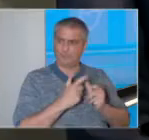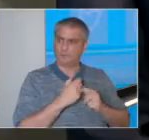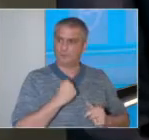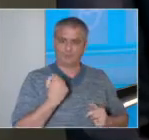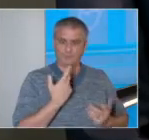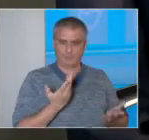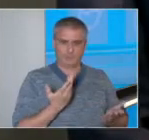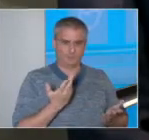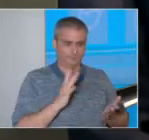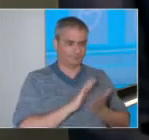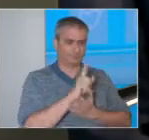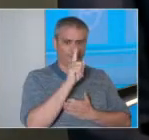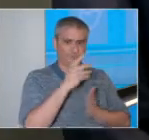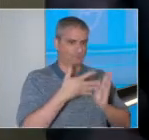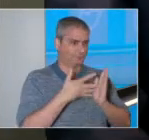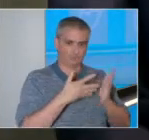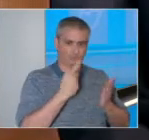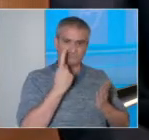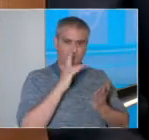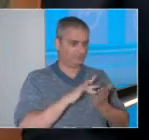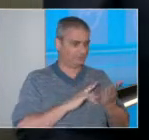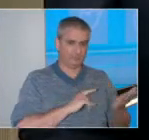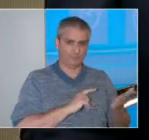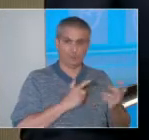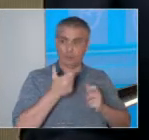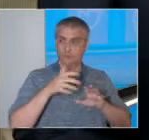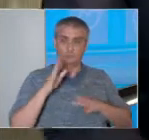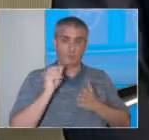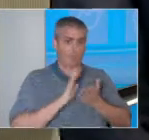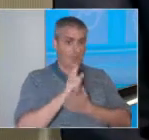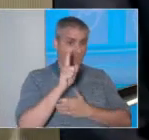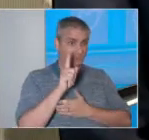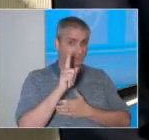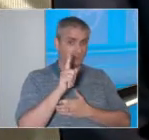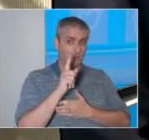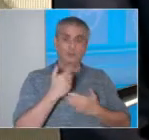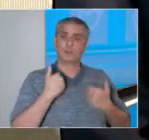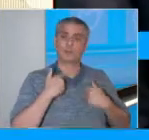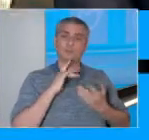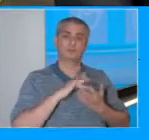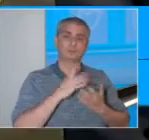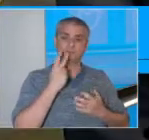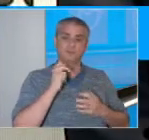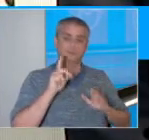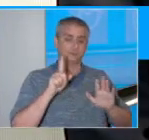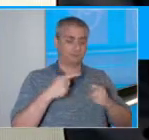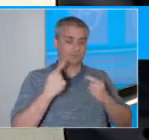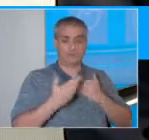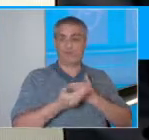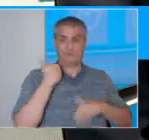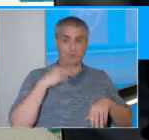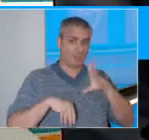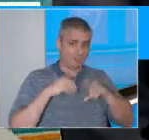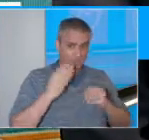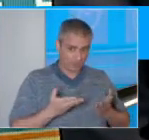ימינה עומדת על 11 סקרים, 11 מנדטים. ראש ממשלה עם 11 מנדטים? אנחנו נמצאים 27 ימים